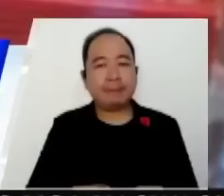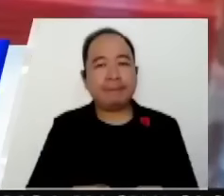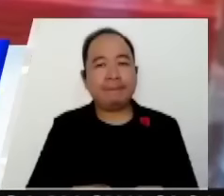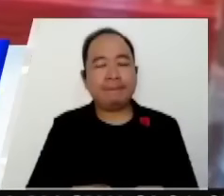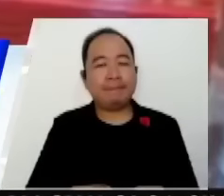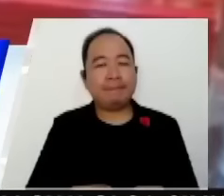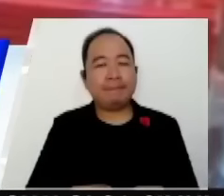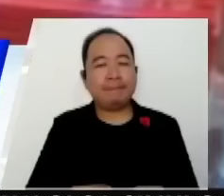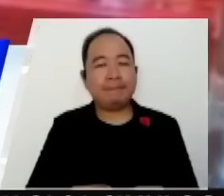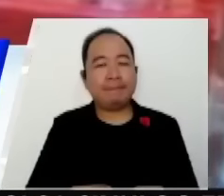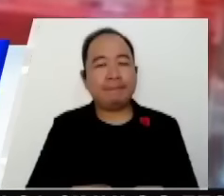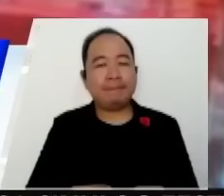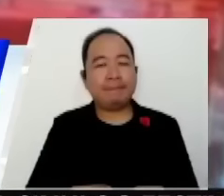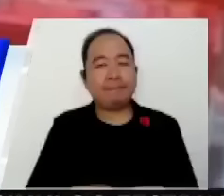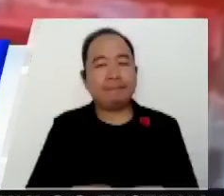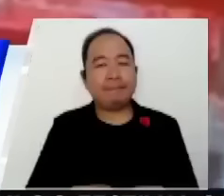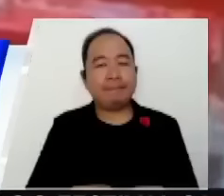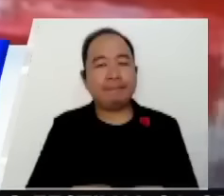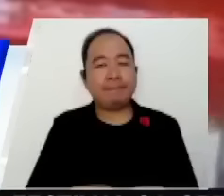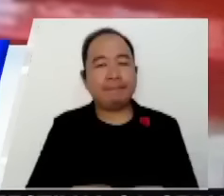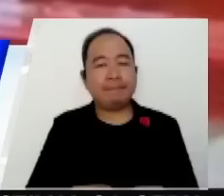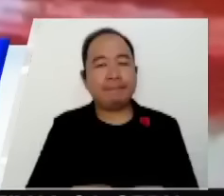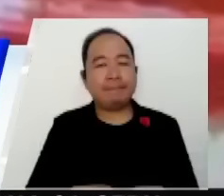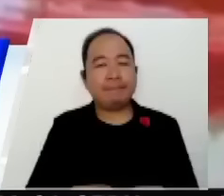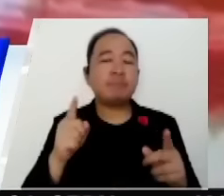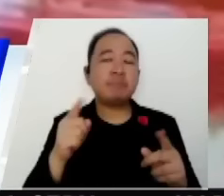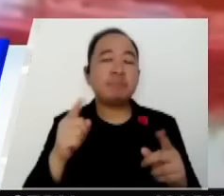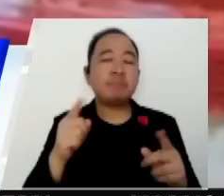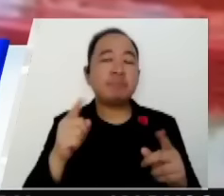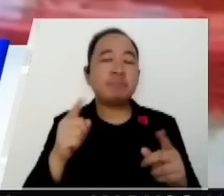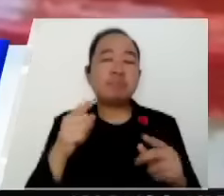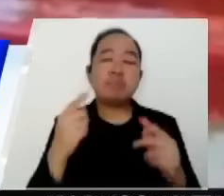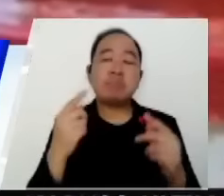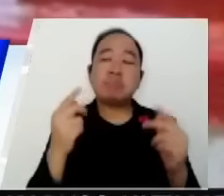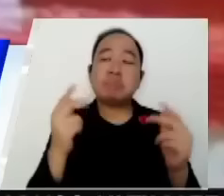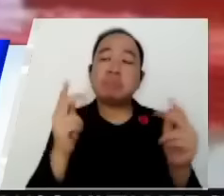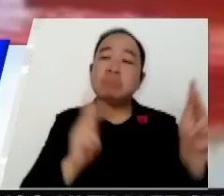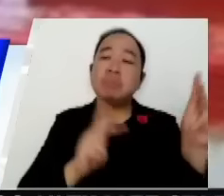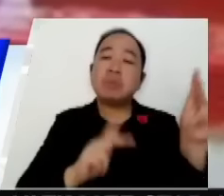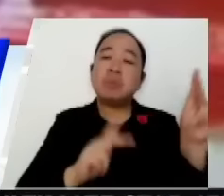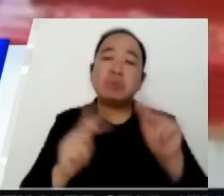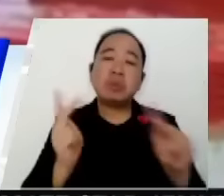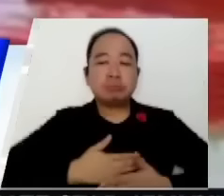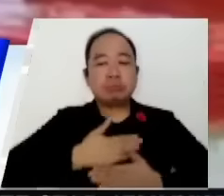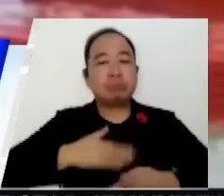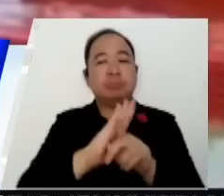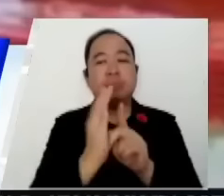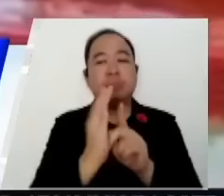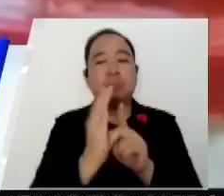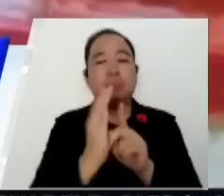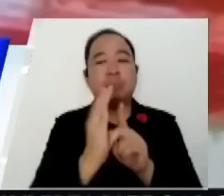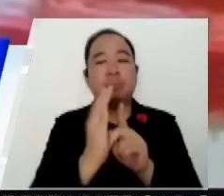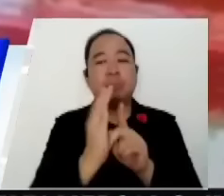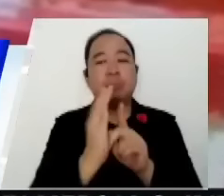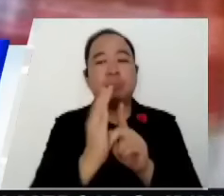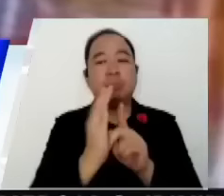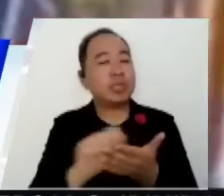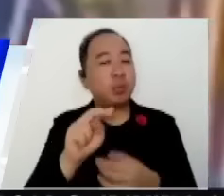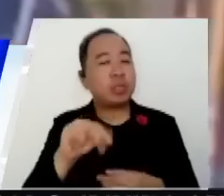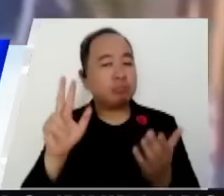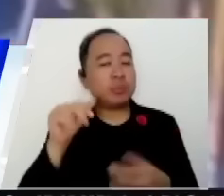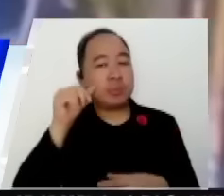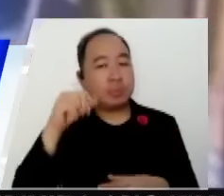Nagkakasiyahan ng mga residente ng Barangay 38, Tondo, Maynila dahil piyesta ng Santo Niño mag-aalas 11 kagabi. Sunod-sunod na nagdatingan sa Kagitingan Street